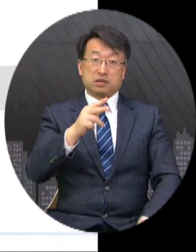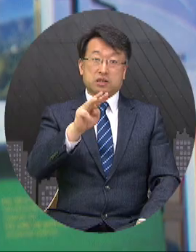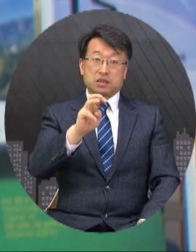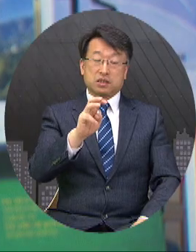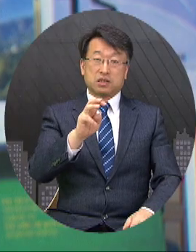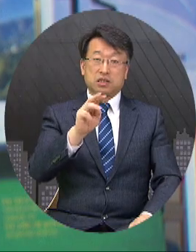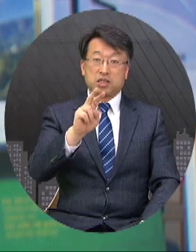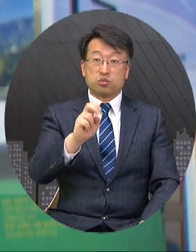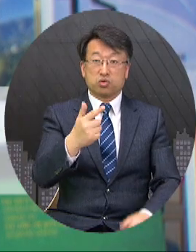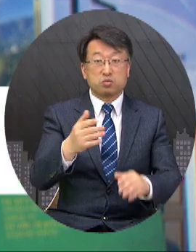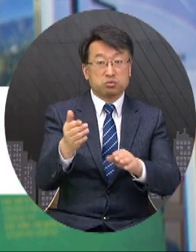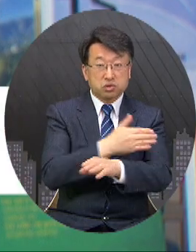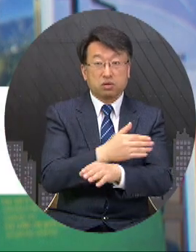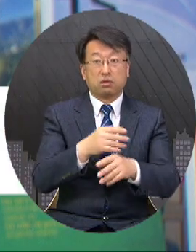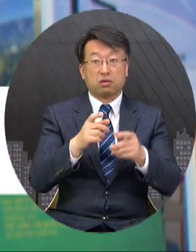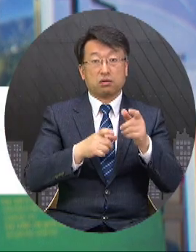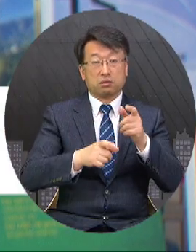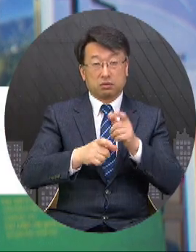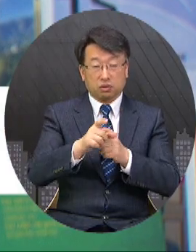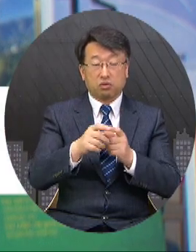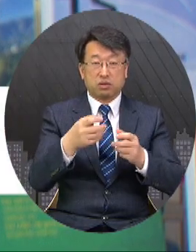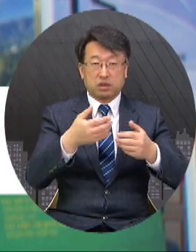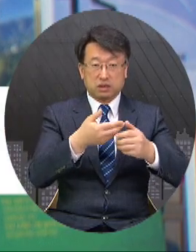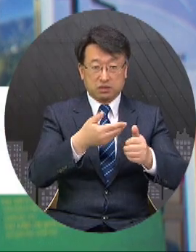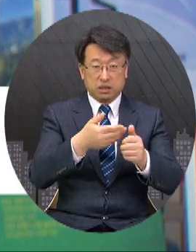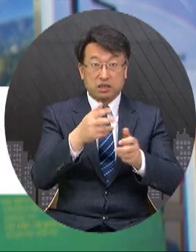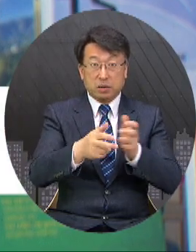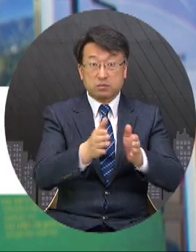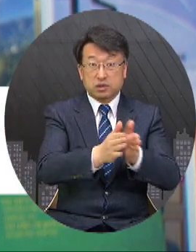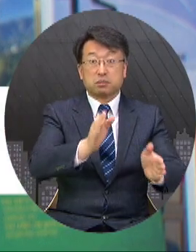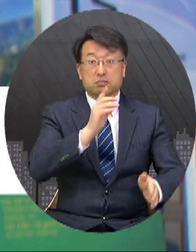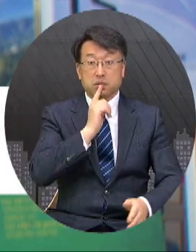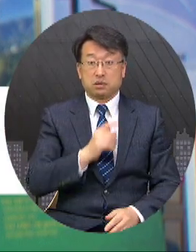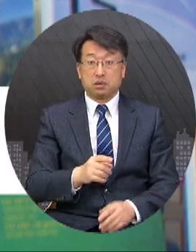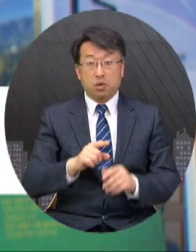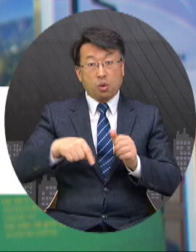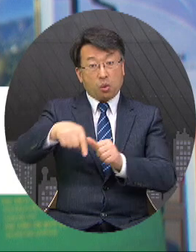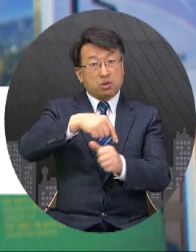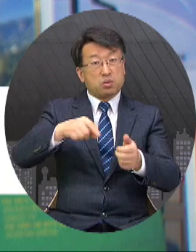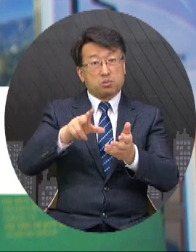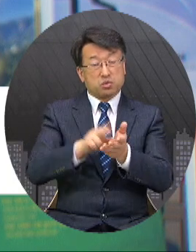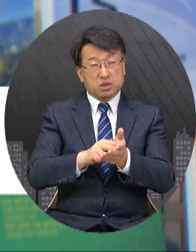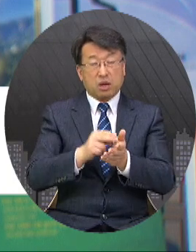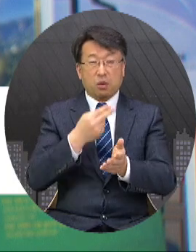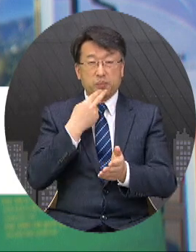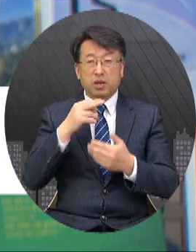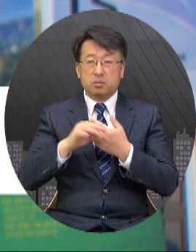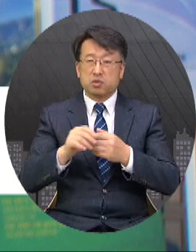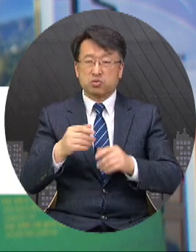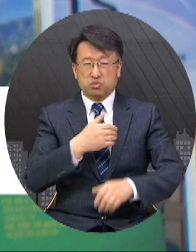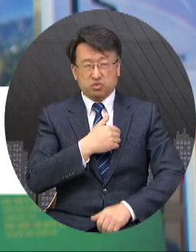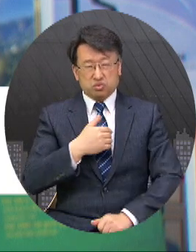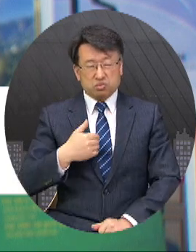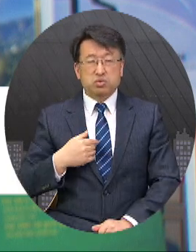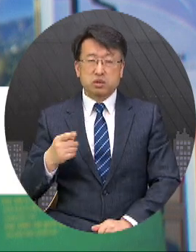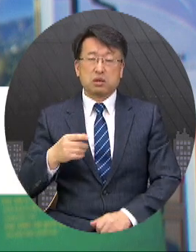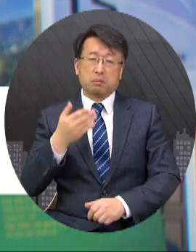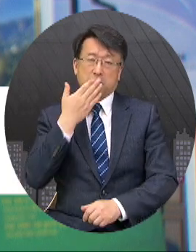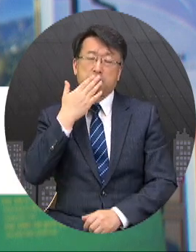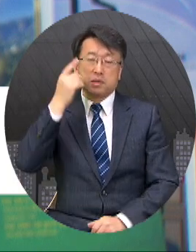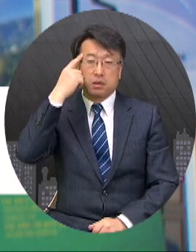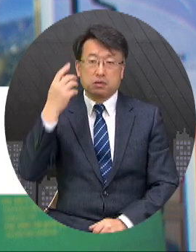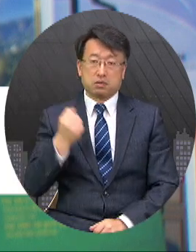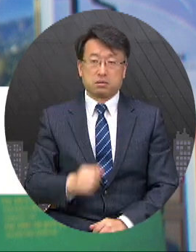계획입니다. 환경 문제 막 크게 우리가 그 대두가 안 되면 할 업체는 충분히 있을 거라고 그리 판단하고 있습니다. 민투법에